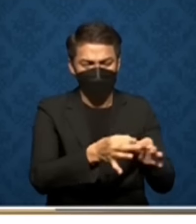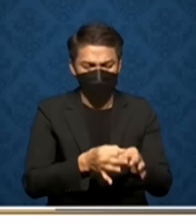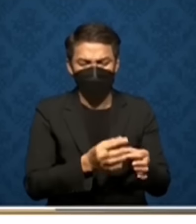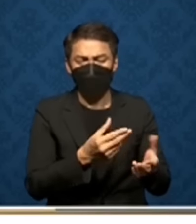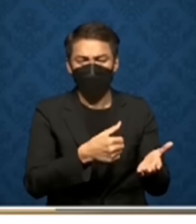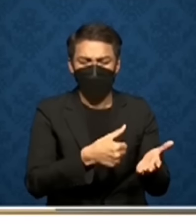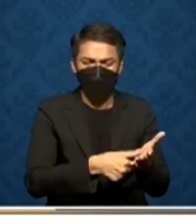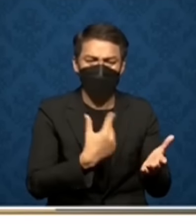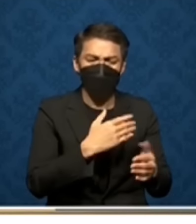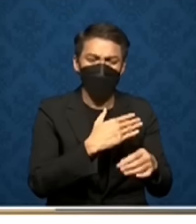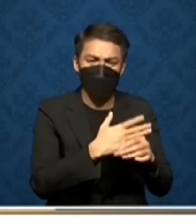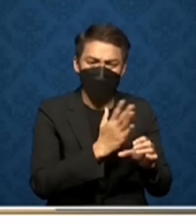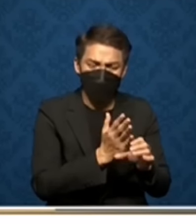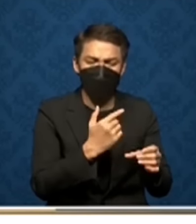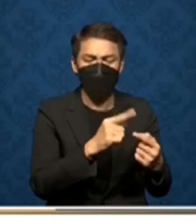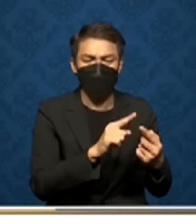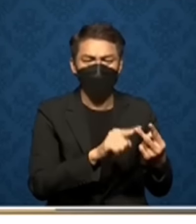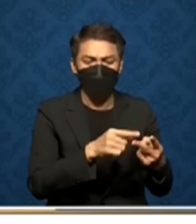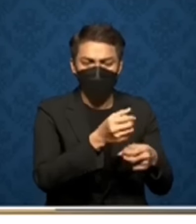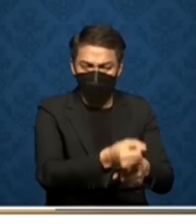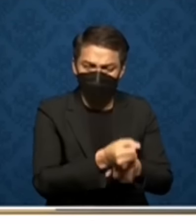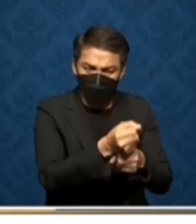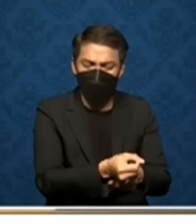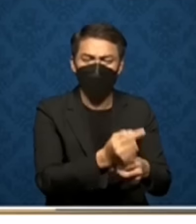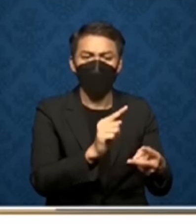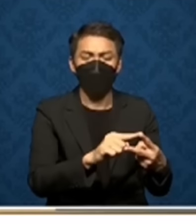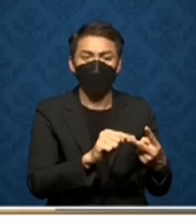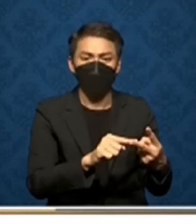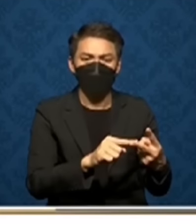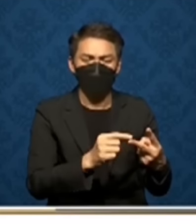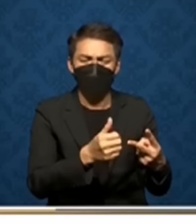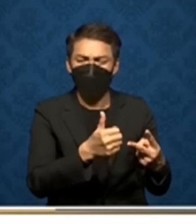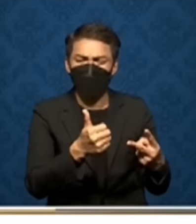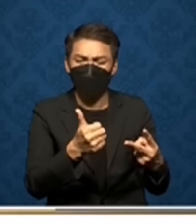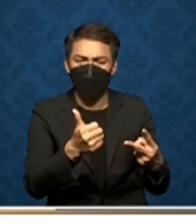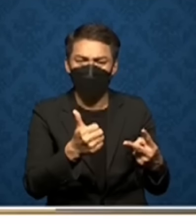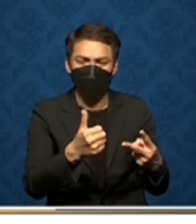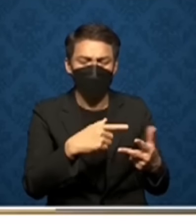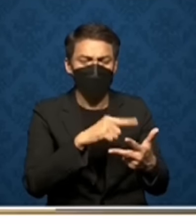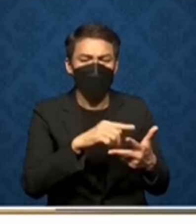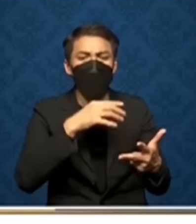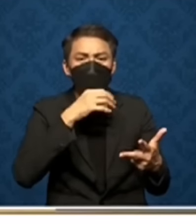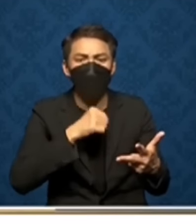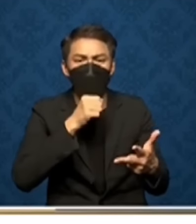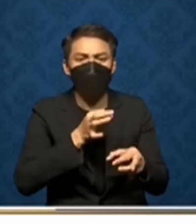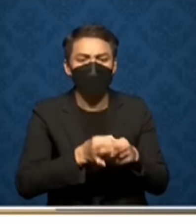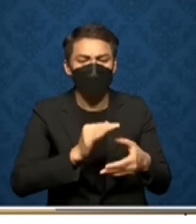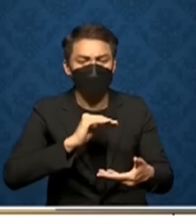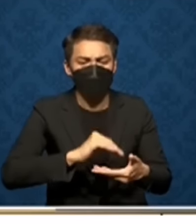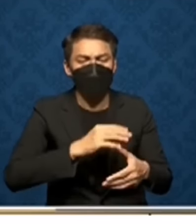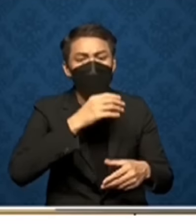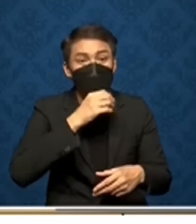ส.ออมสินและทางอีกอันหนึ่งทางอาคารสงเคราะห์เนี่ยจ